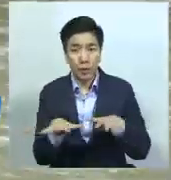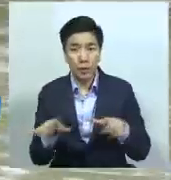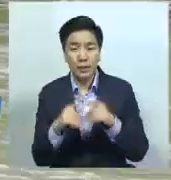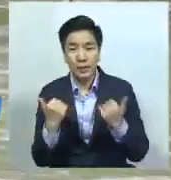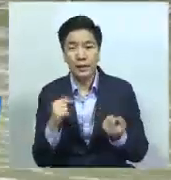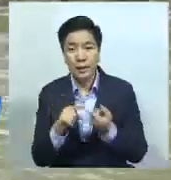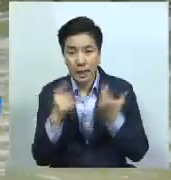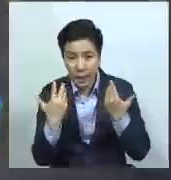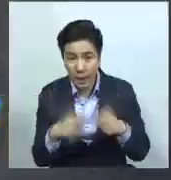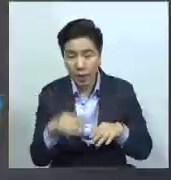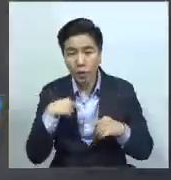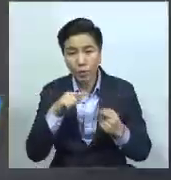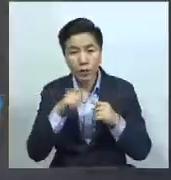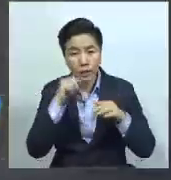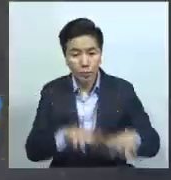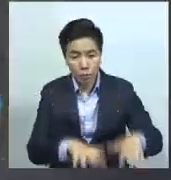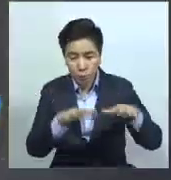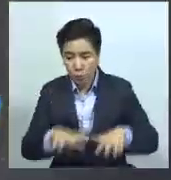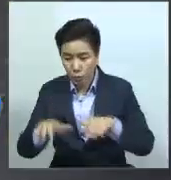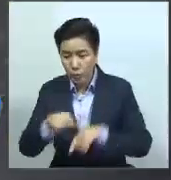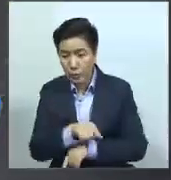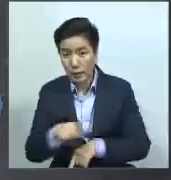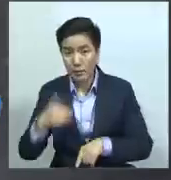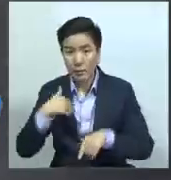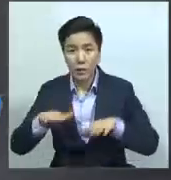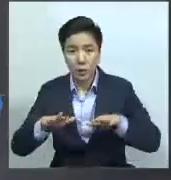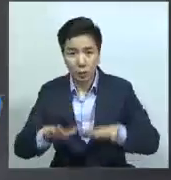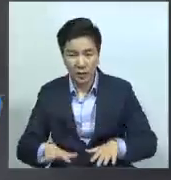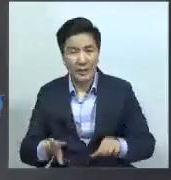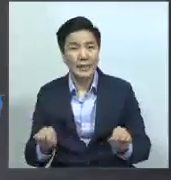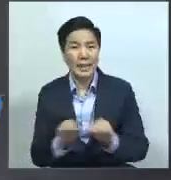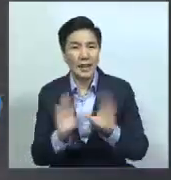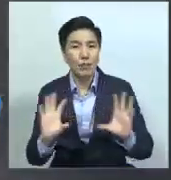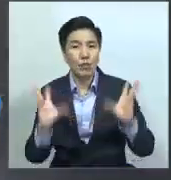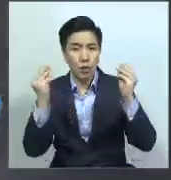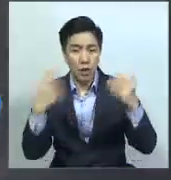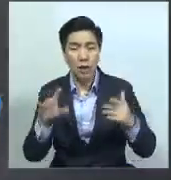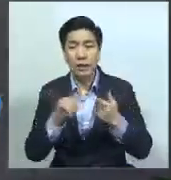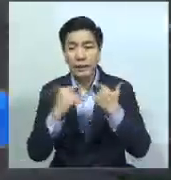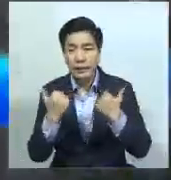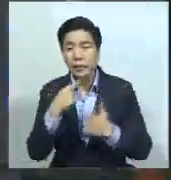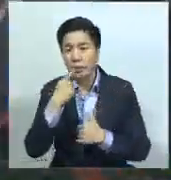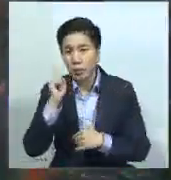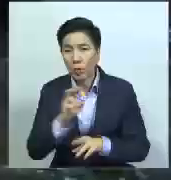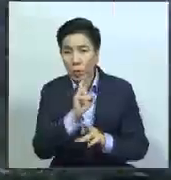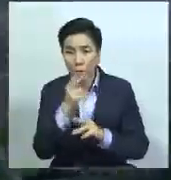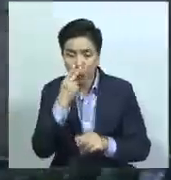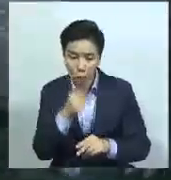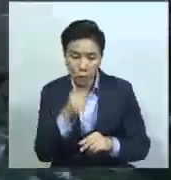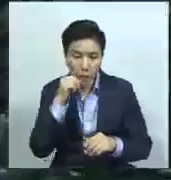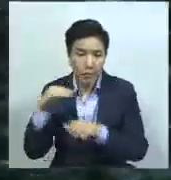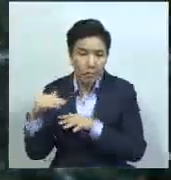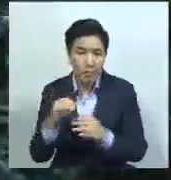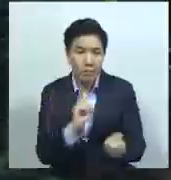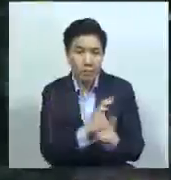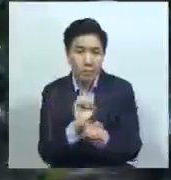นะครับส่วนบริเวณที่เกิดน้ำท่วมขังระดับน้ำตอนนี้ลดลงเกือบหมดแล้วแต่เจ้าหน้าที่บอกว่ายังคงต้องเฝ้าระวังน้ำป่า